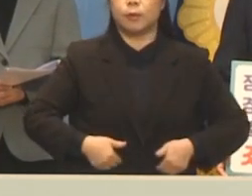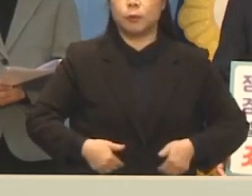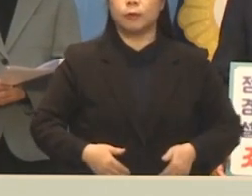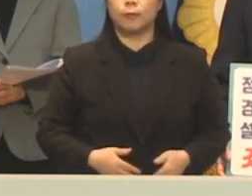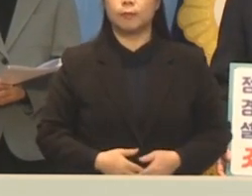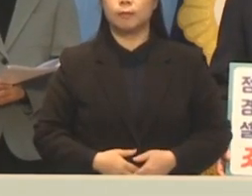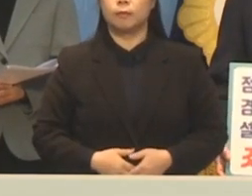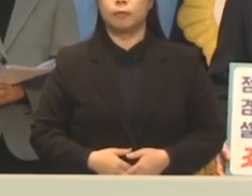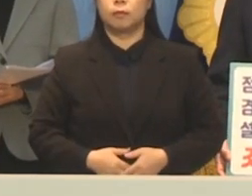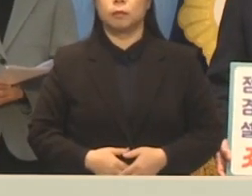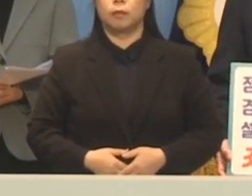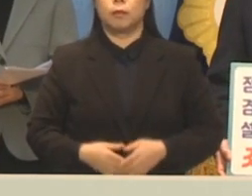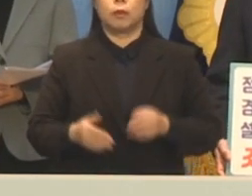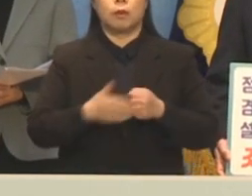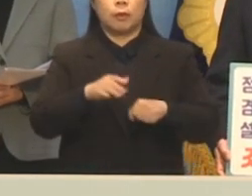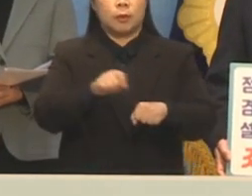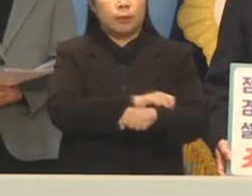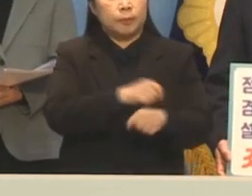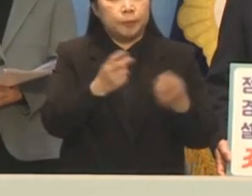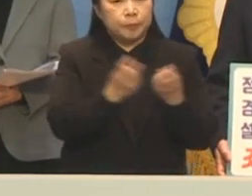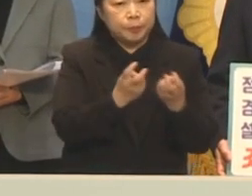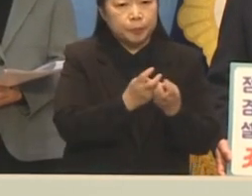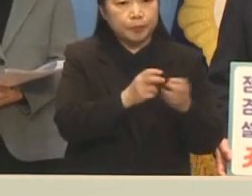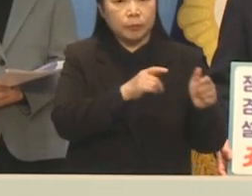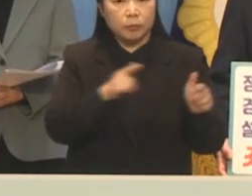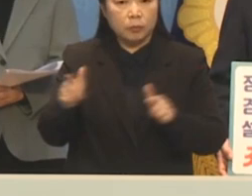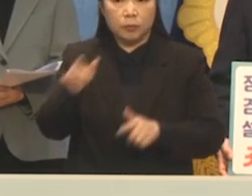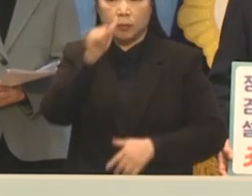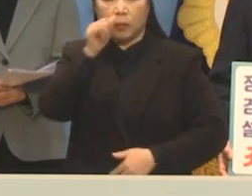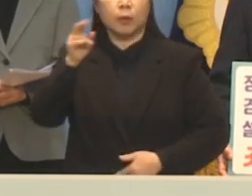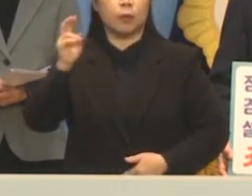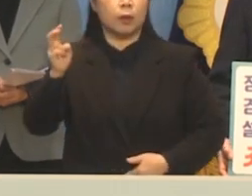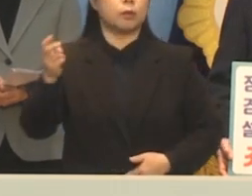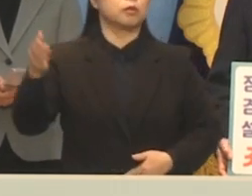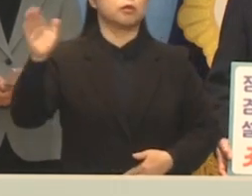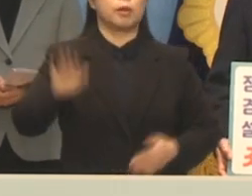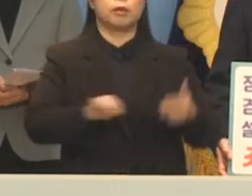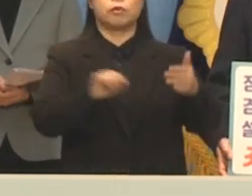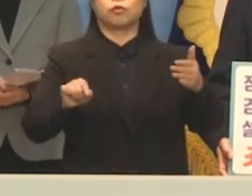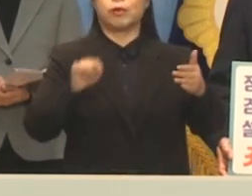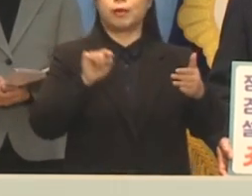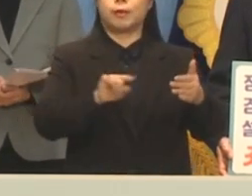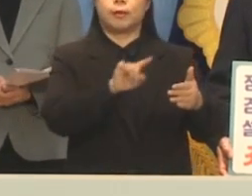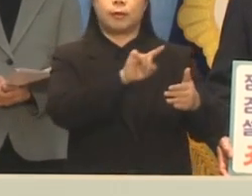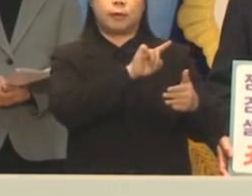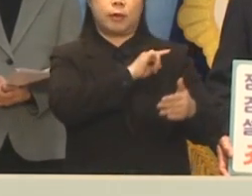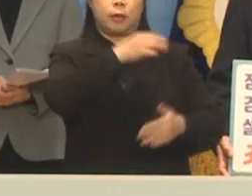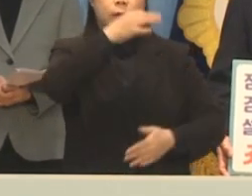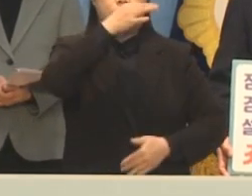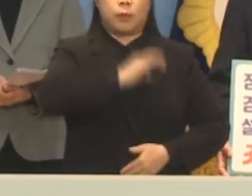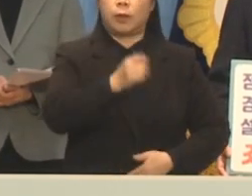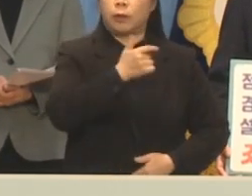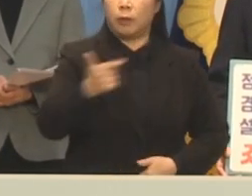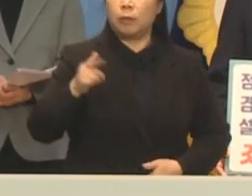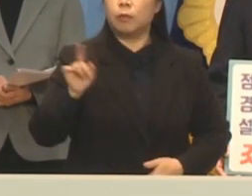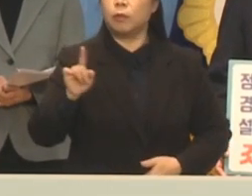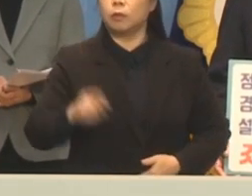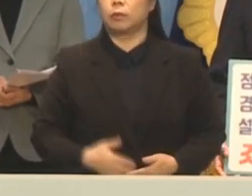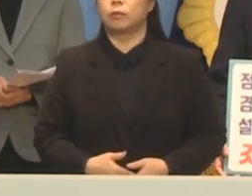것입니다. 그러한 대책은 여러 가지가 있겠지만 그중에 가장 효율적인 것이 저희는